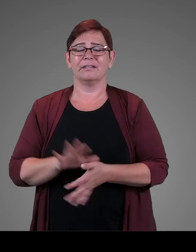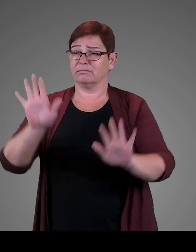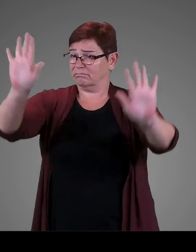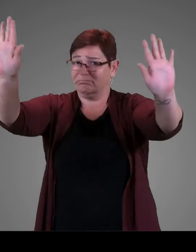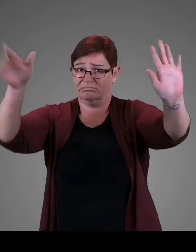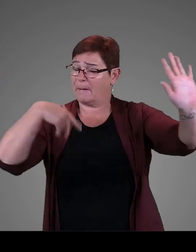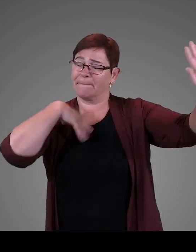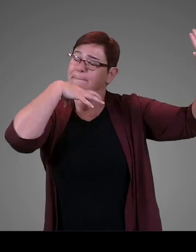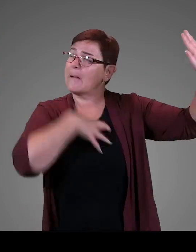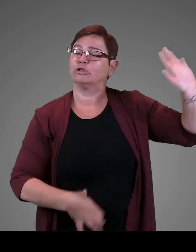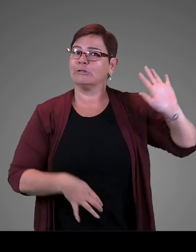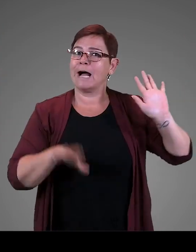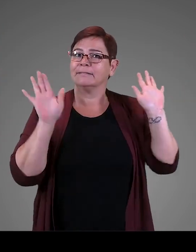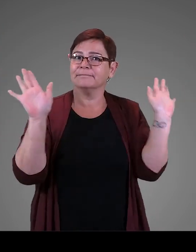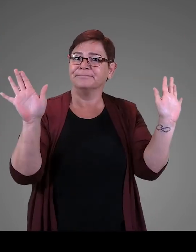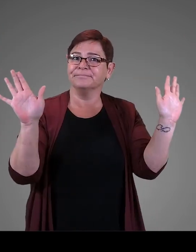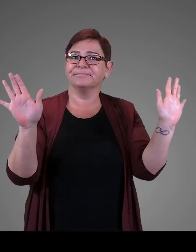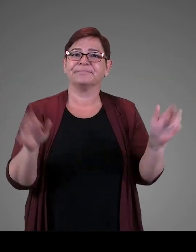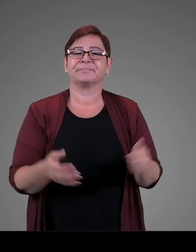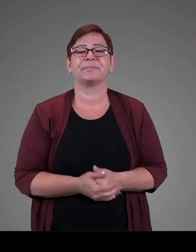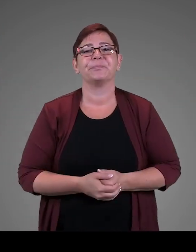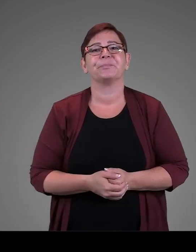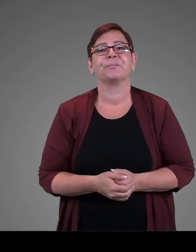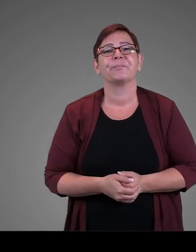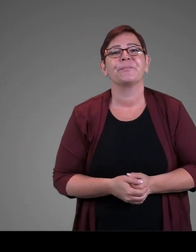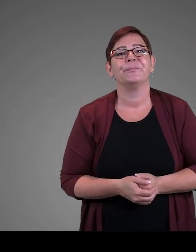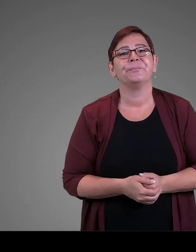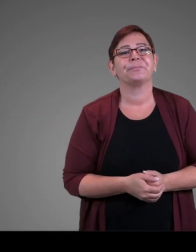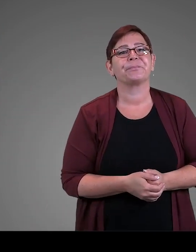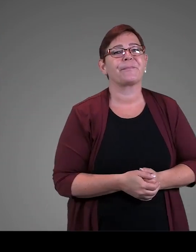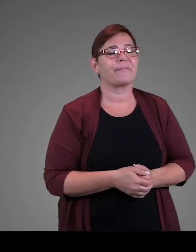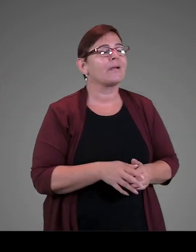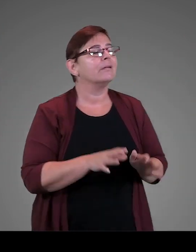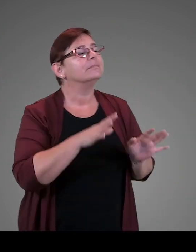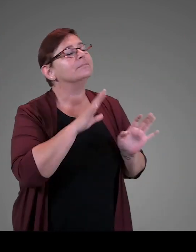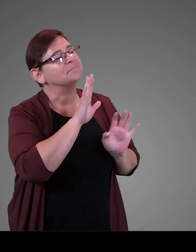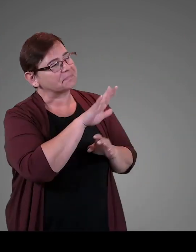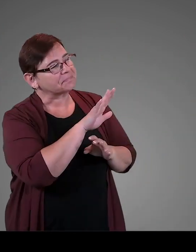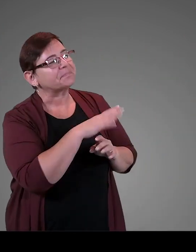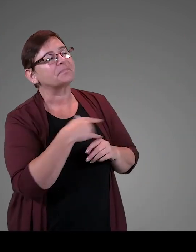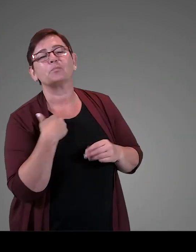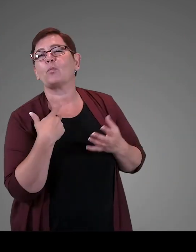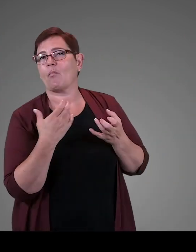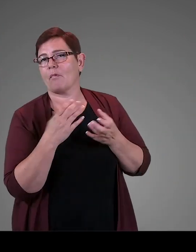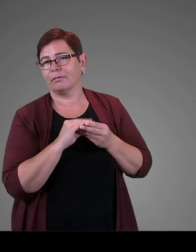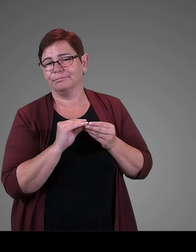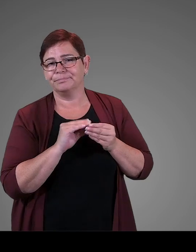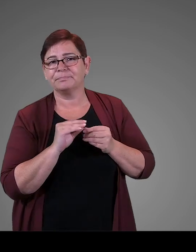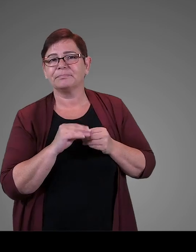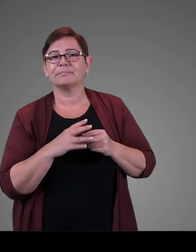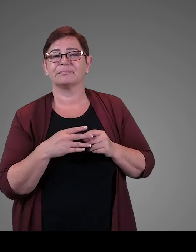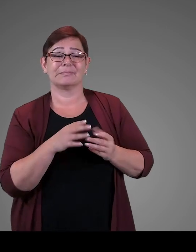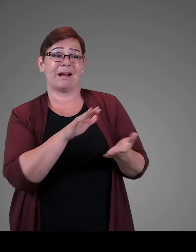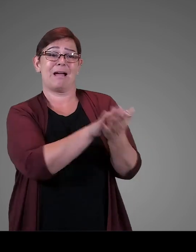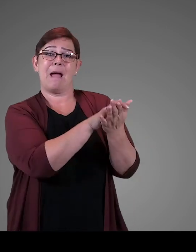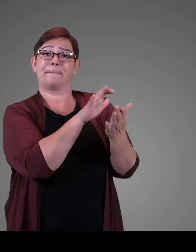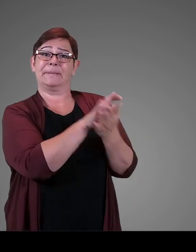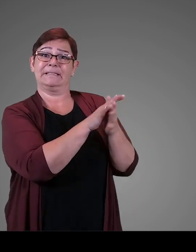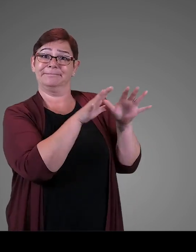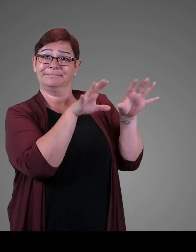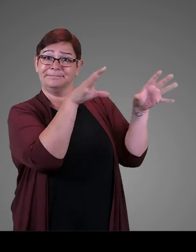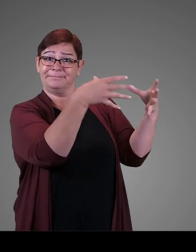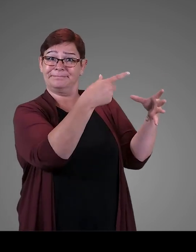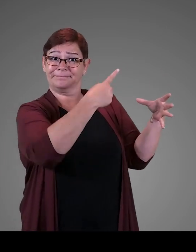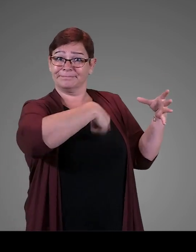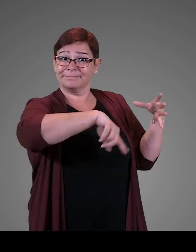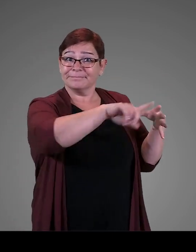Je suis passionné. Je vais peut-être juste dire que dans le milieu académique, dans les 5 dernières